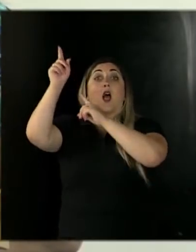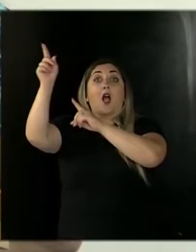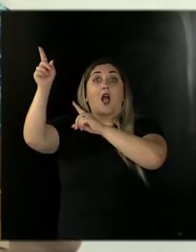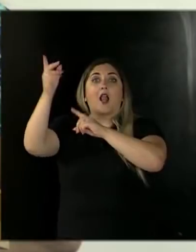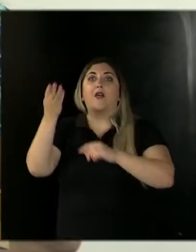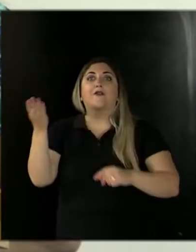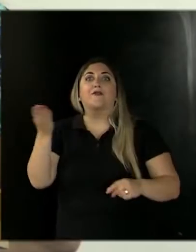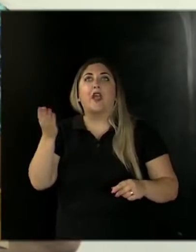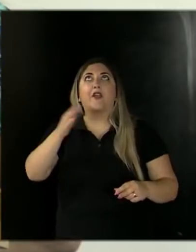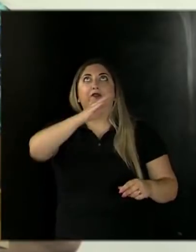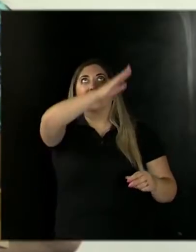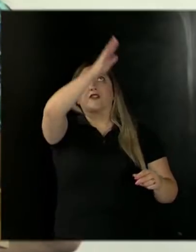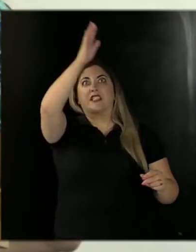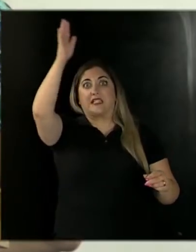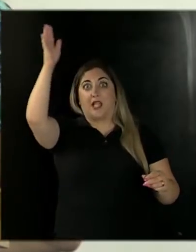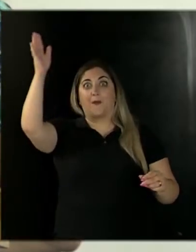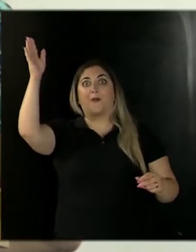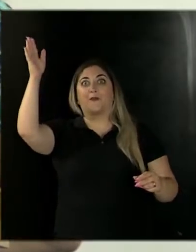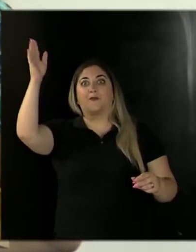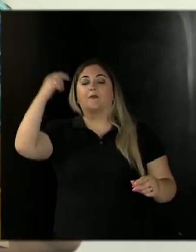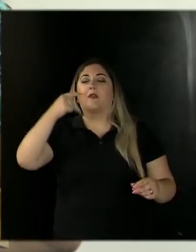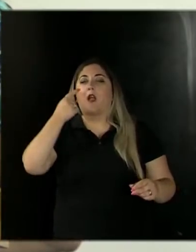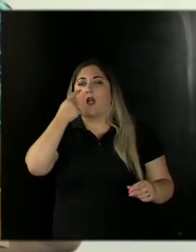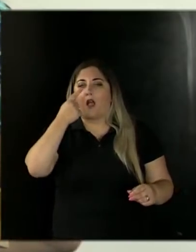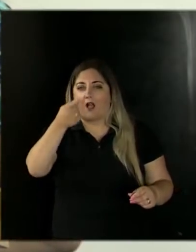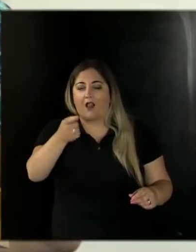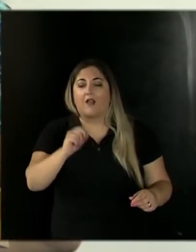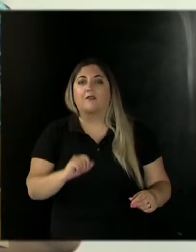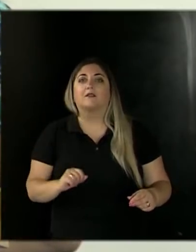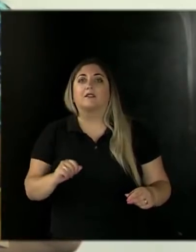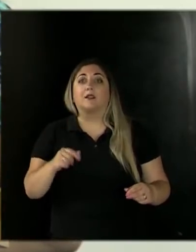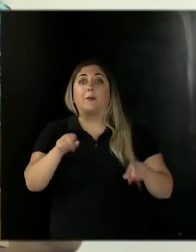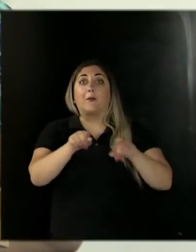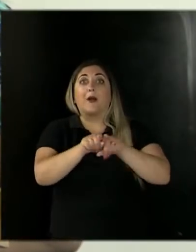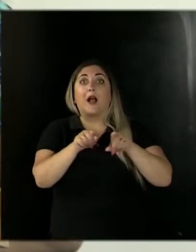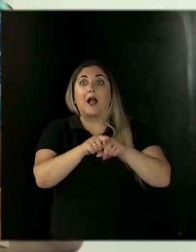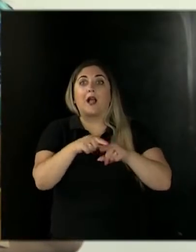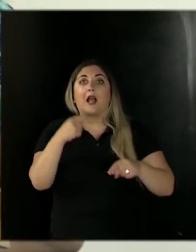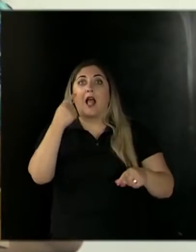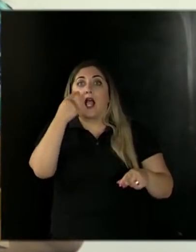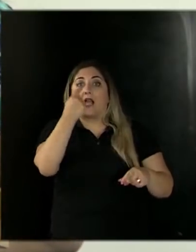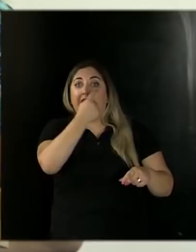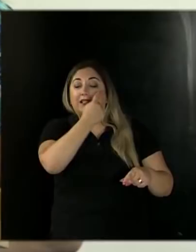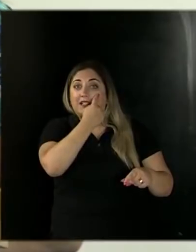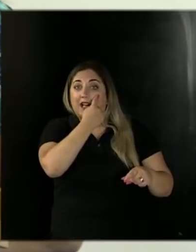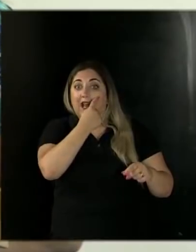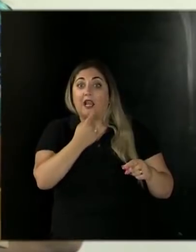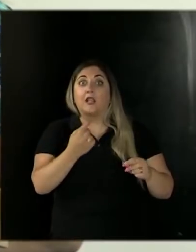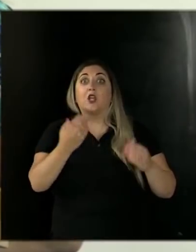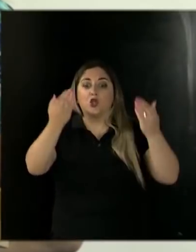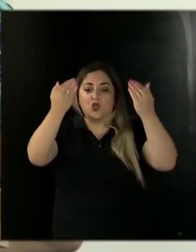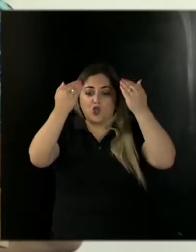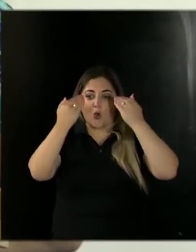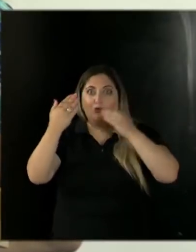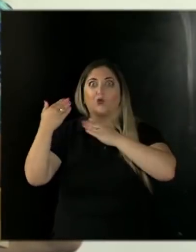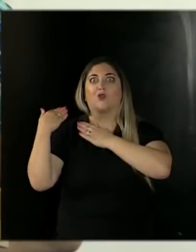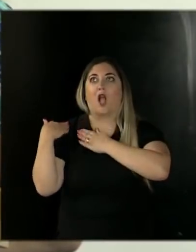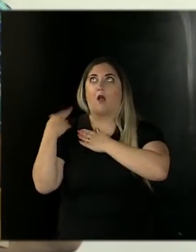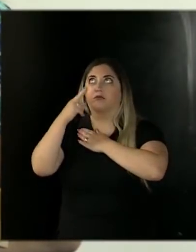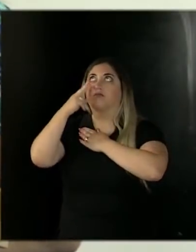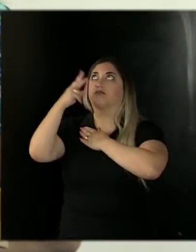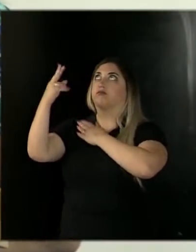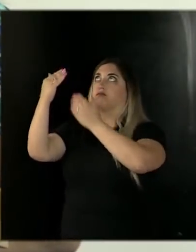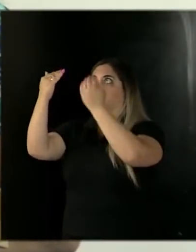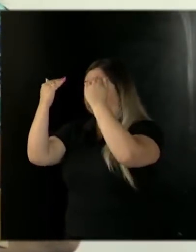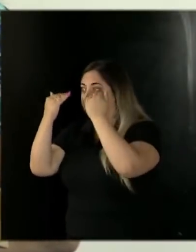tammar fis-smewwiet. Ara, bħala għajnejn il-qaddejja lejn jitsidhom, hekk